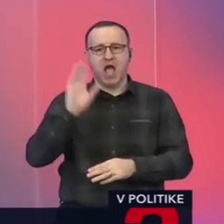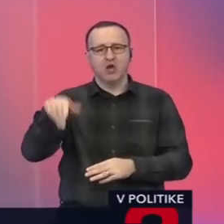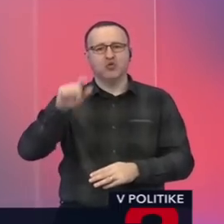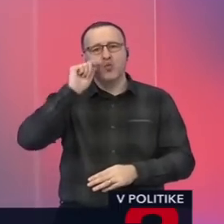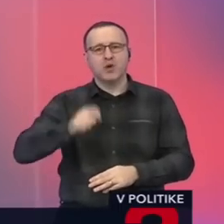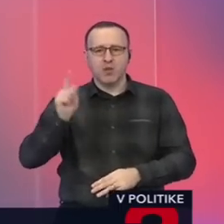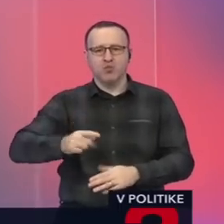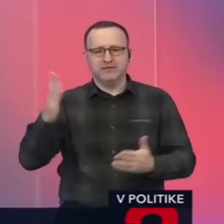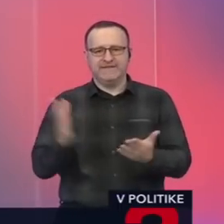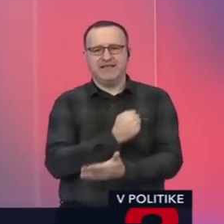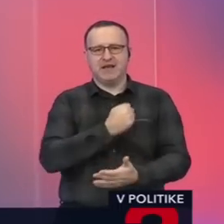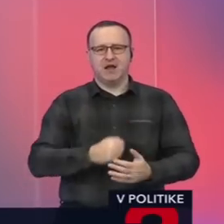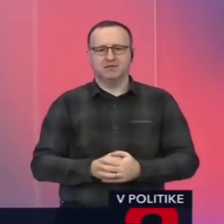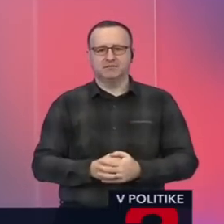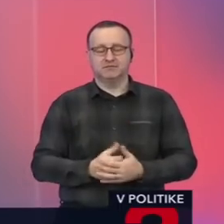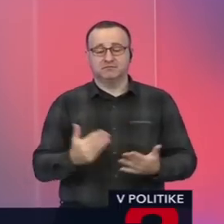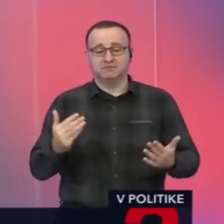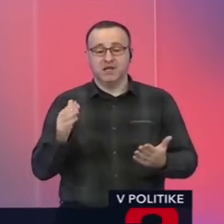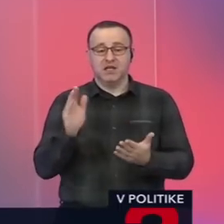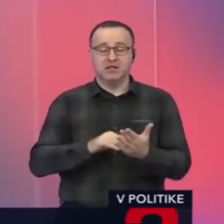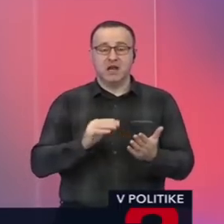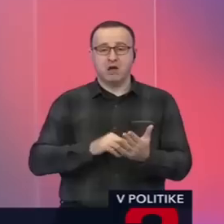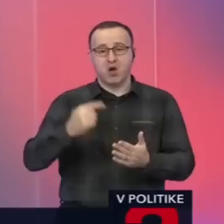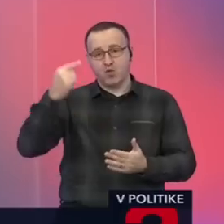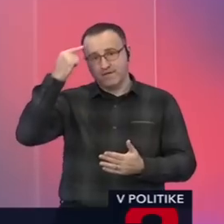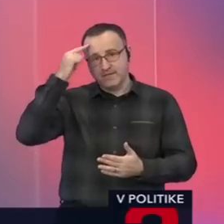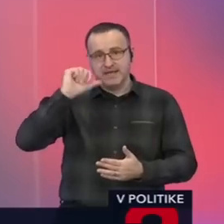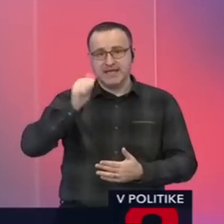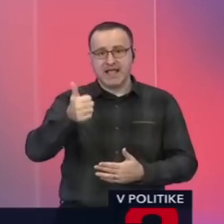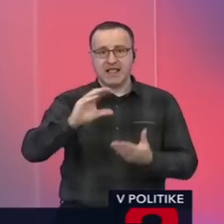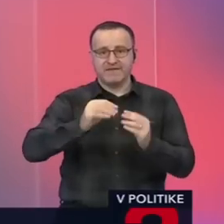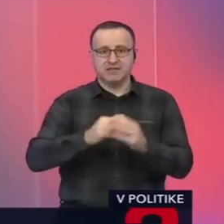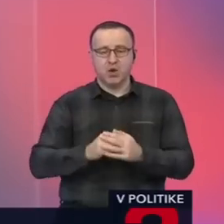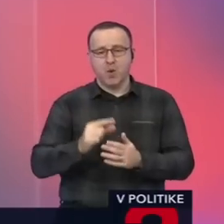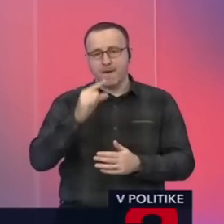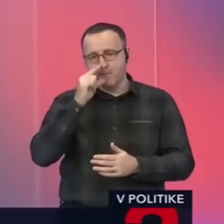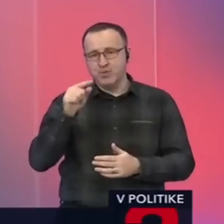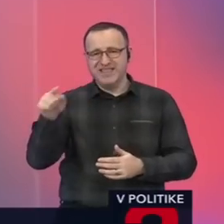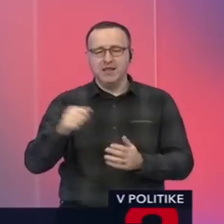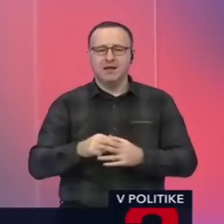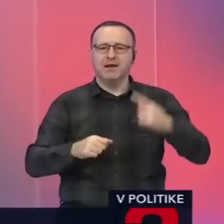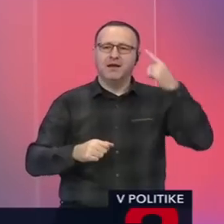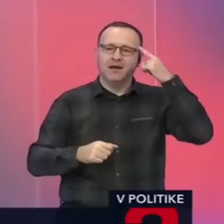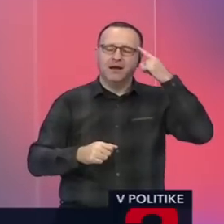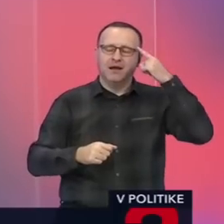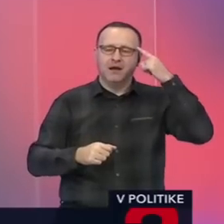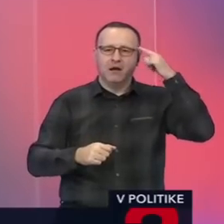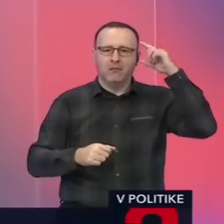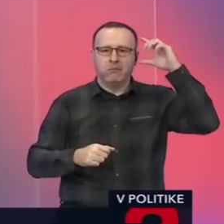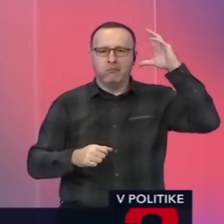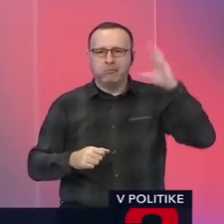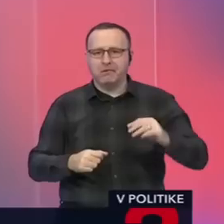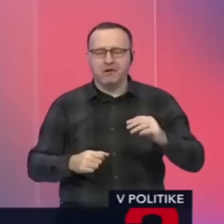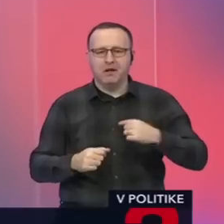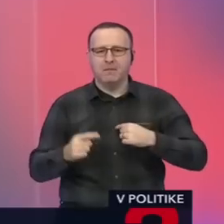treba uvedomiť jednu vec zásadnú. Putin sa totálne prerátal. Rátal s tým, že Západ